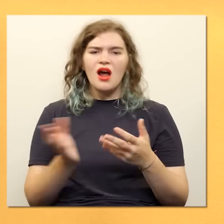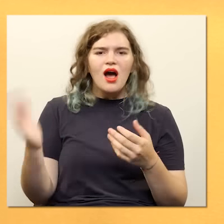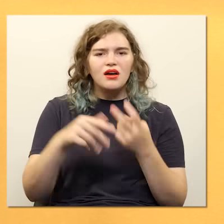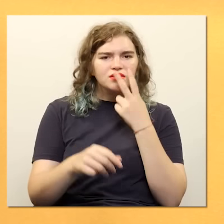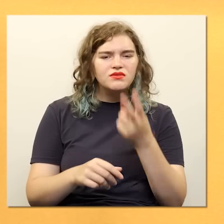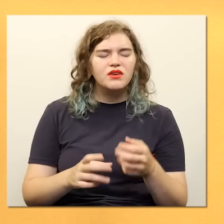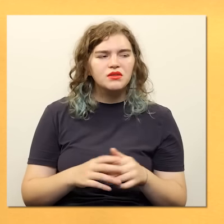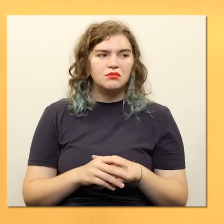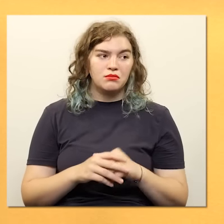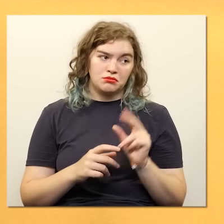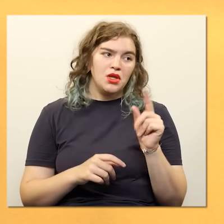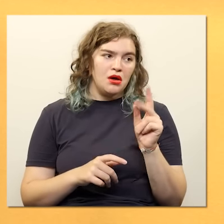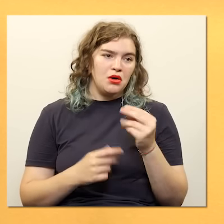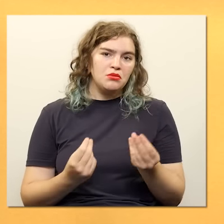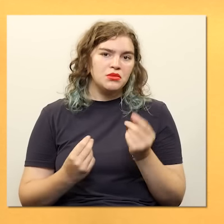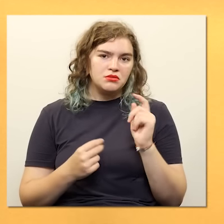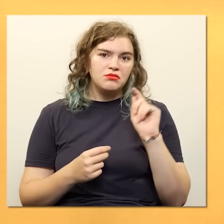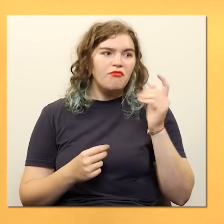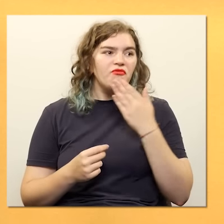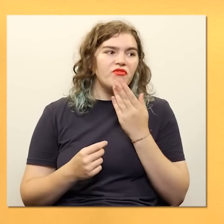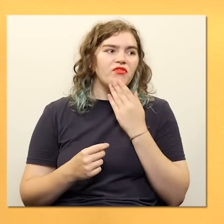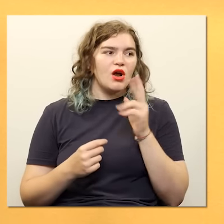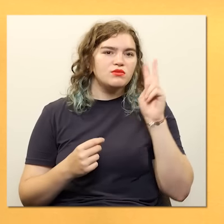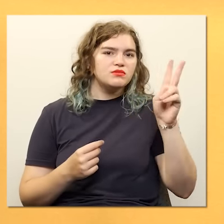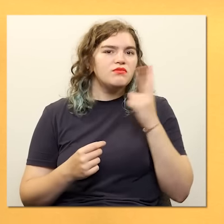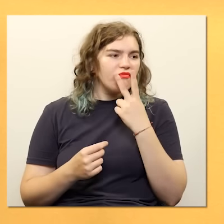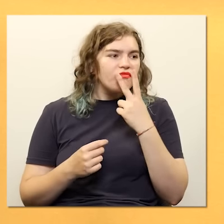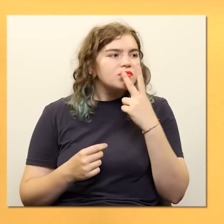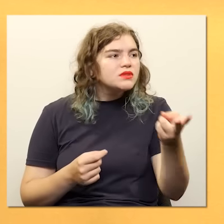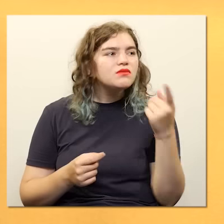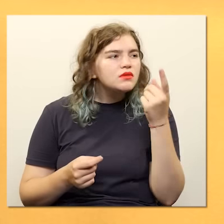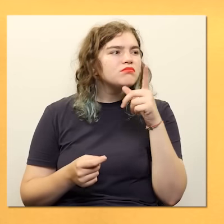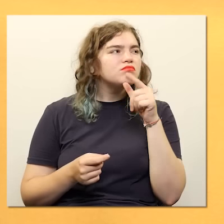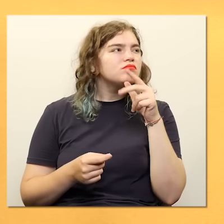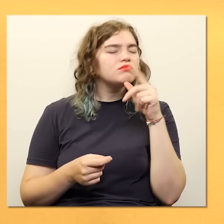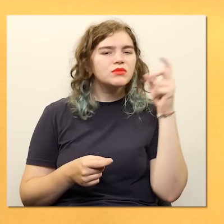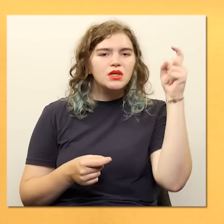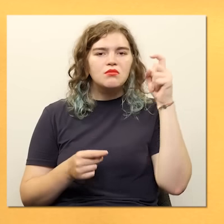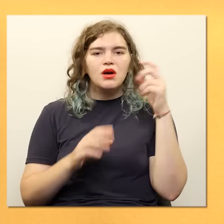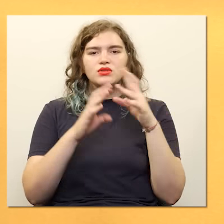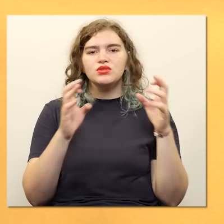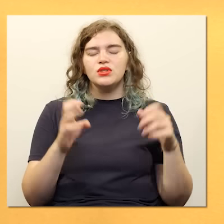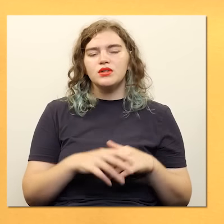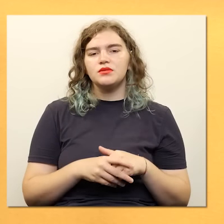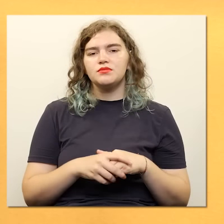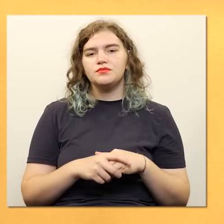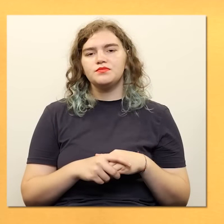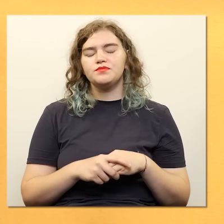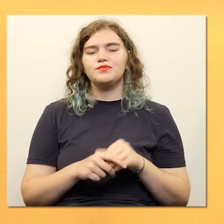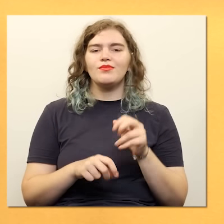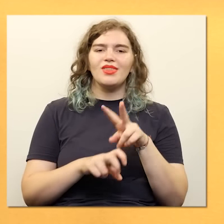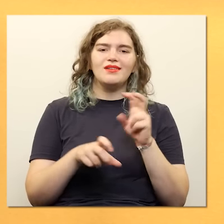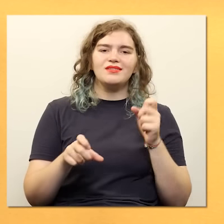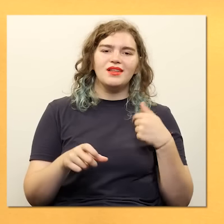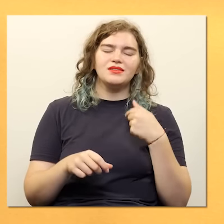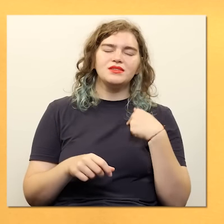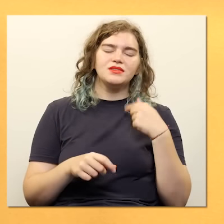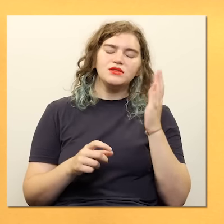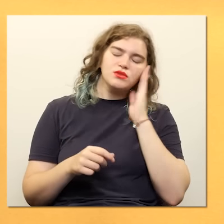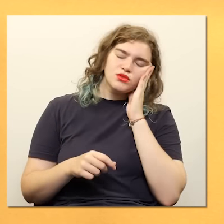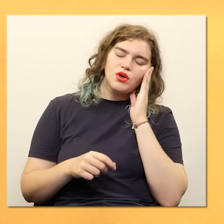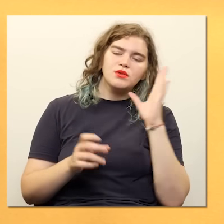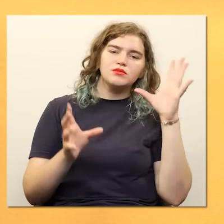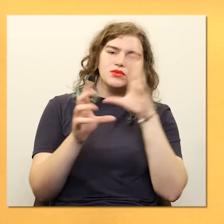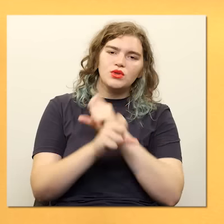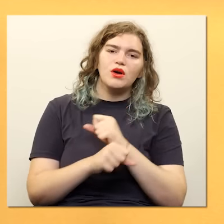cer? I-am zis, da, cum să nu văd cămara din cer? Dar înainte de vis,